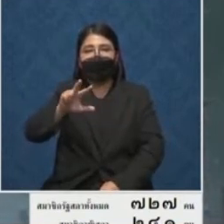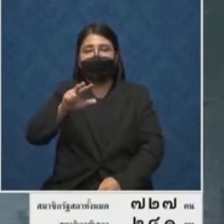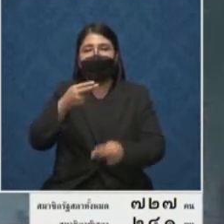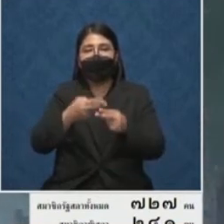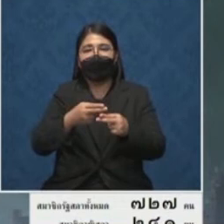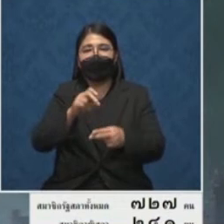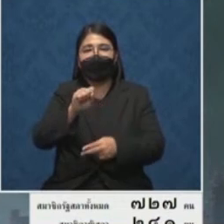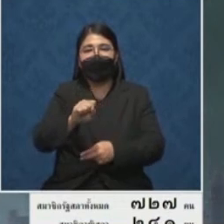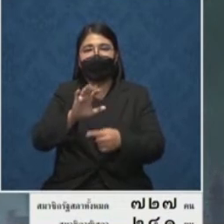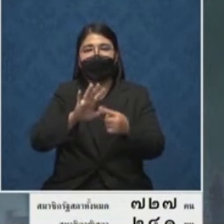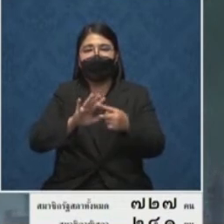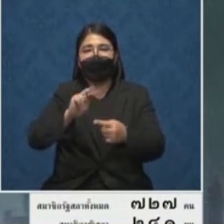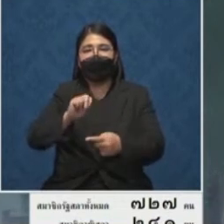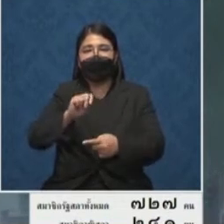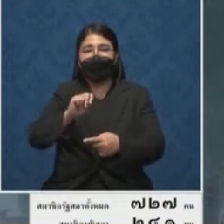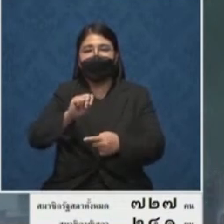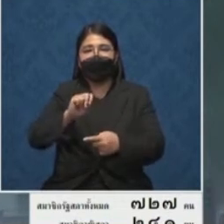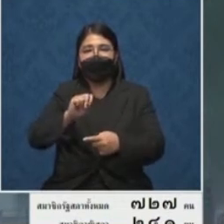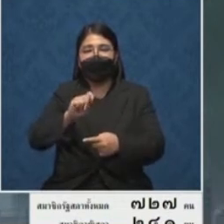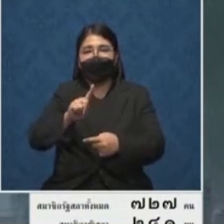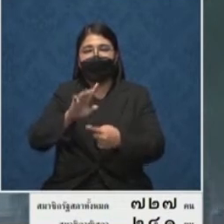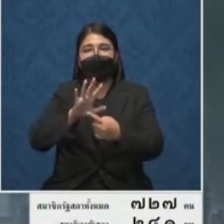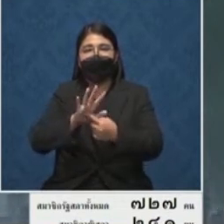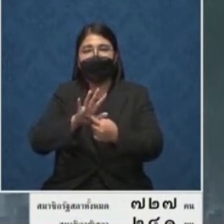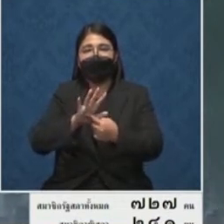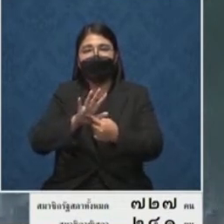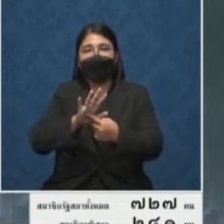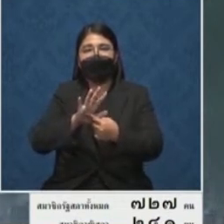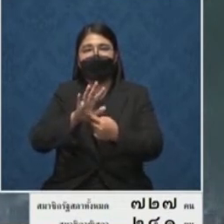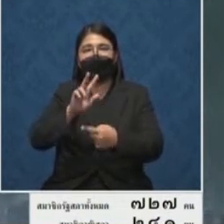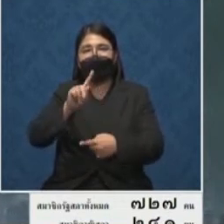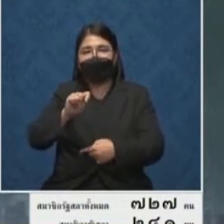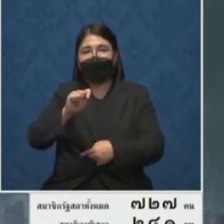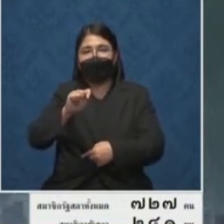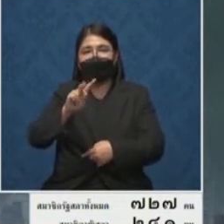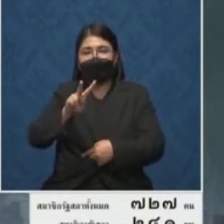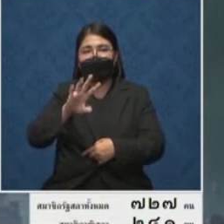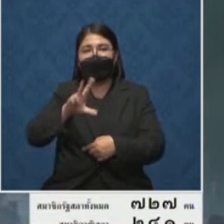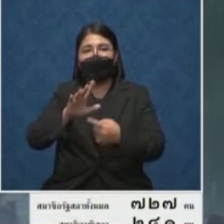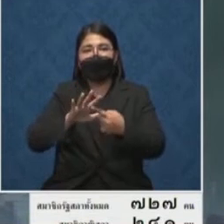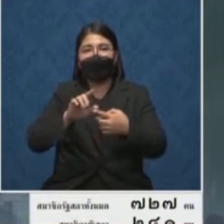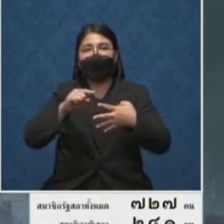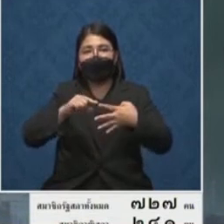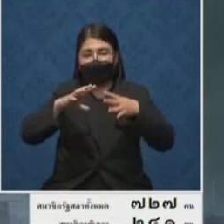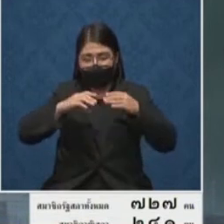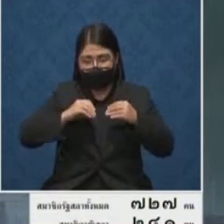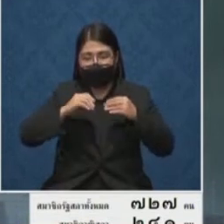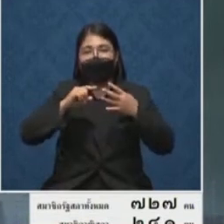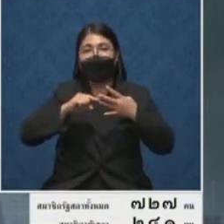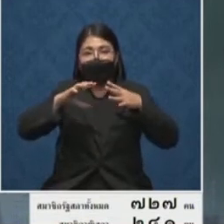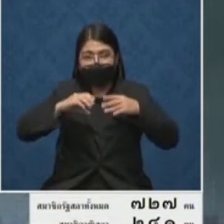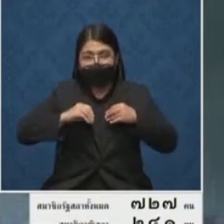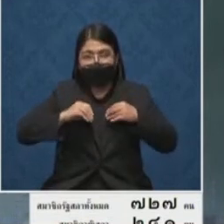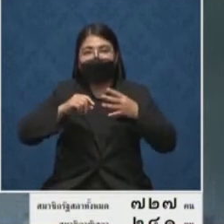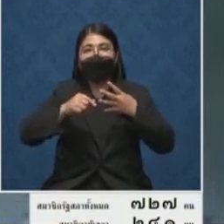613นางสาวสุนัชชาโลสถาพรพิพิธ 1รับหลักการ2รับ